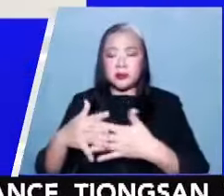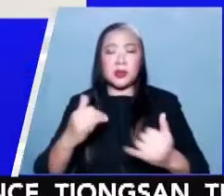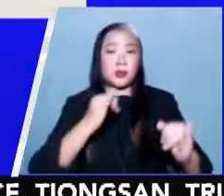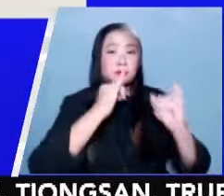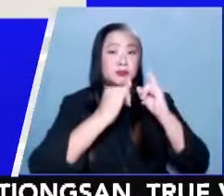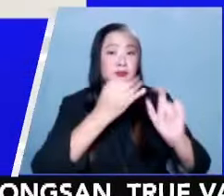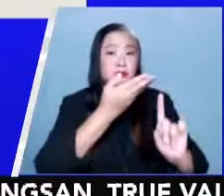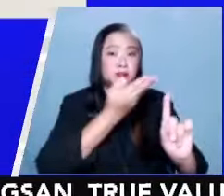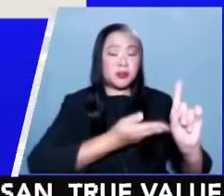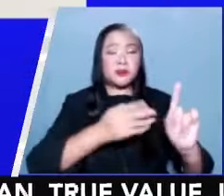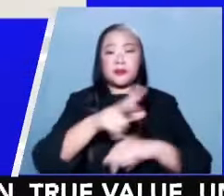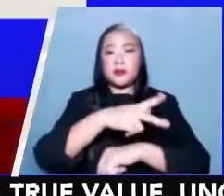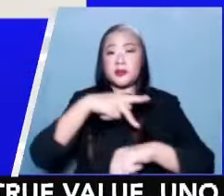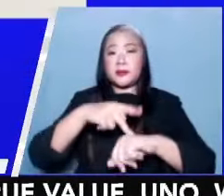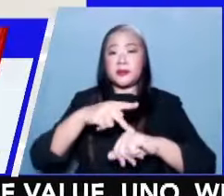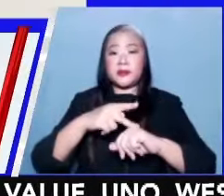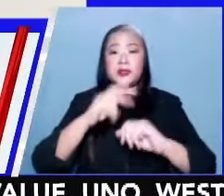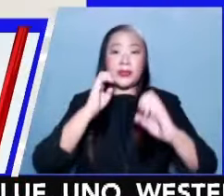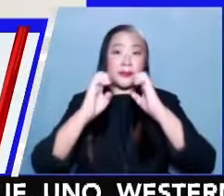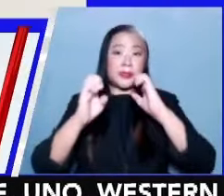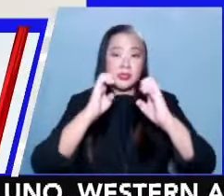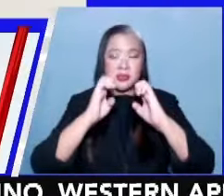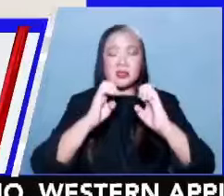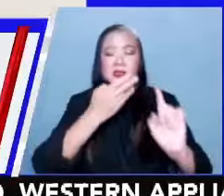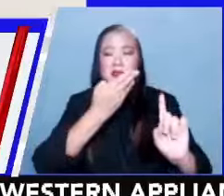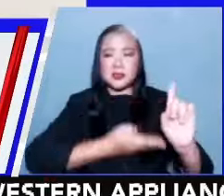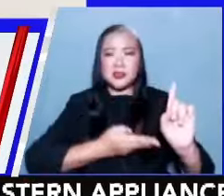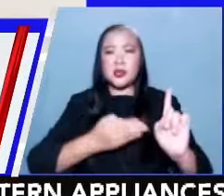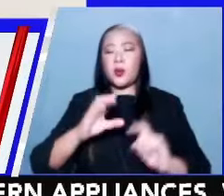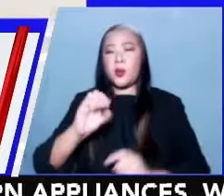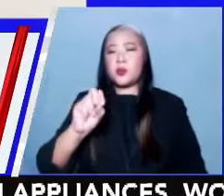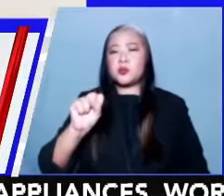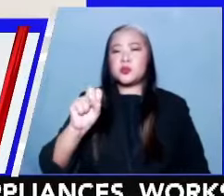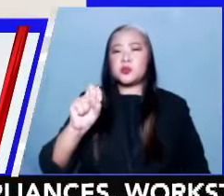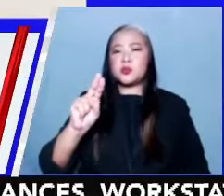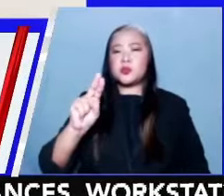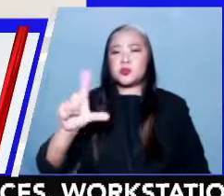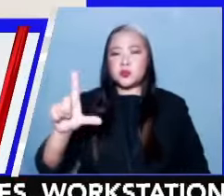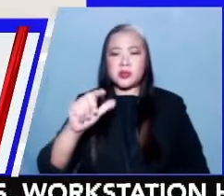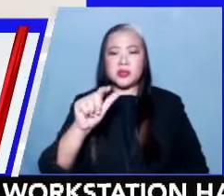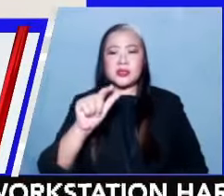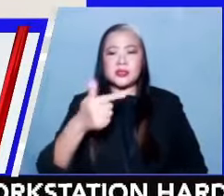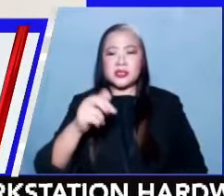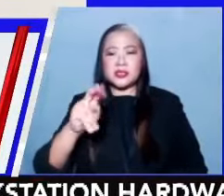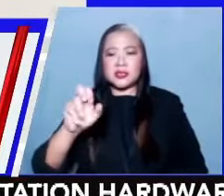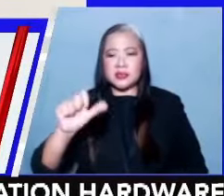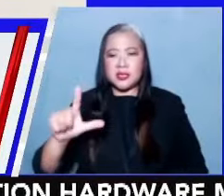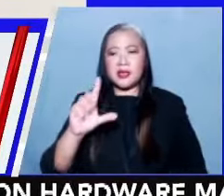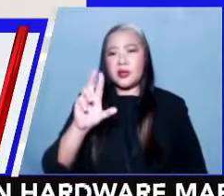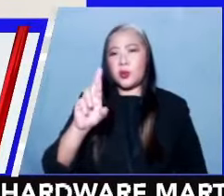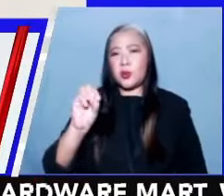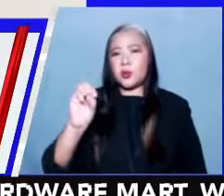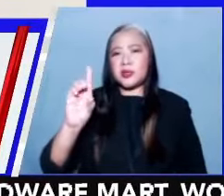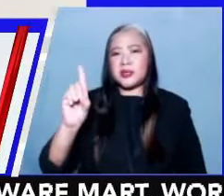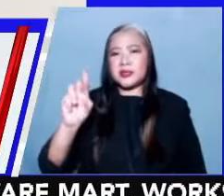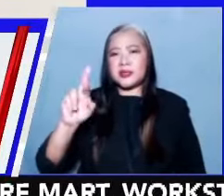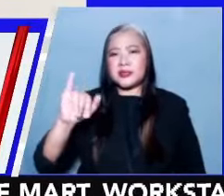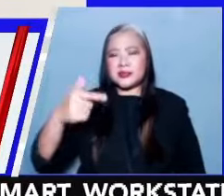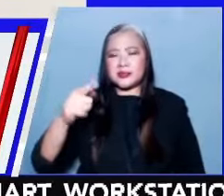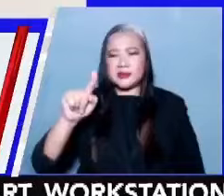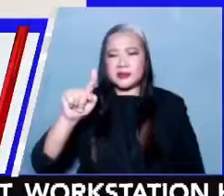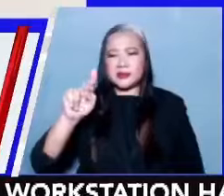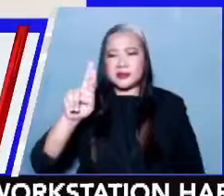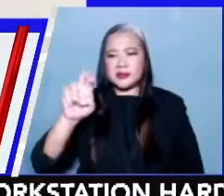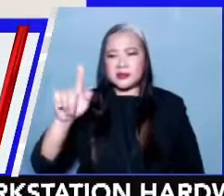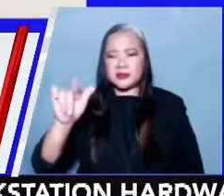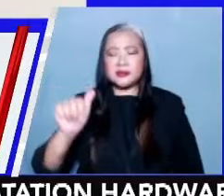D.C. Magandang umaga po, Consul General. Kumusta po kayo? Si Maris po ito. Magandang umaga po, Ms. Maris, at